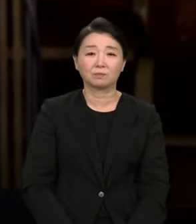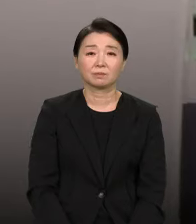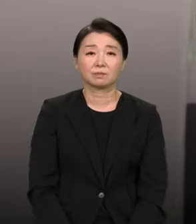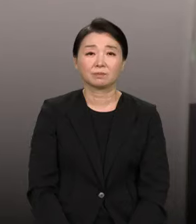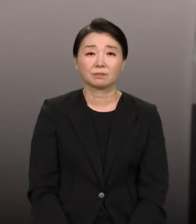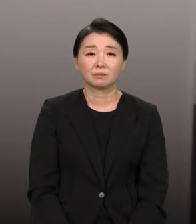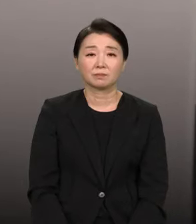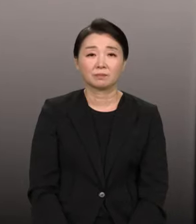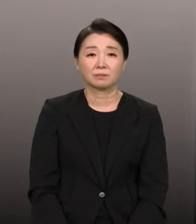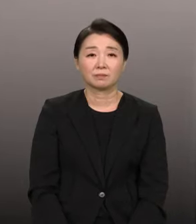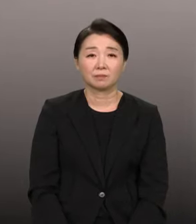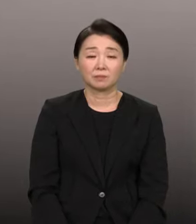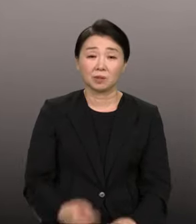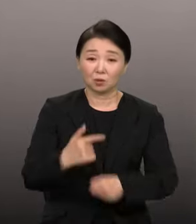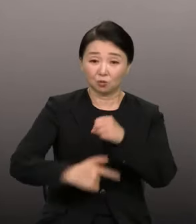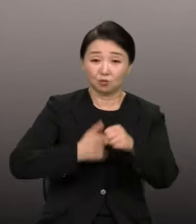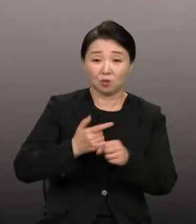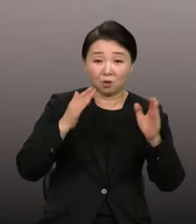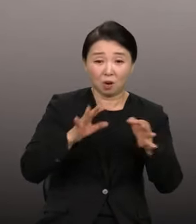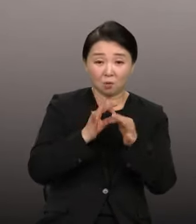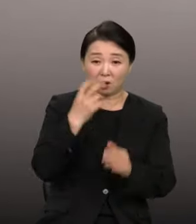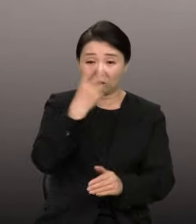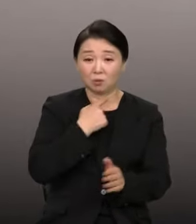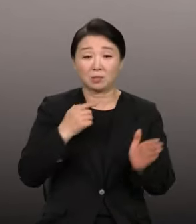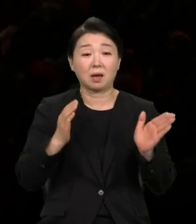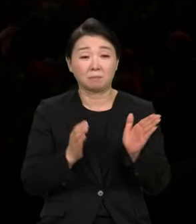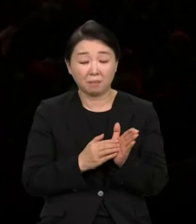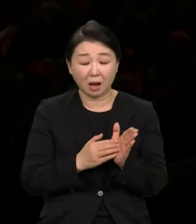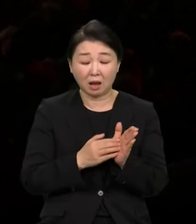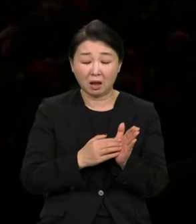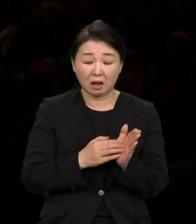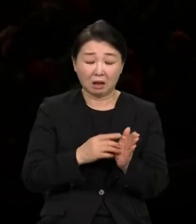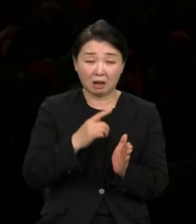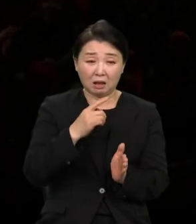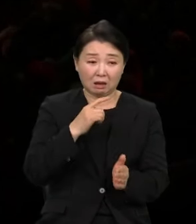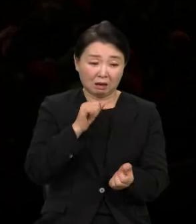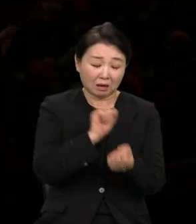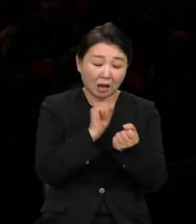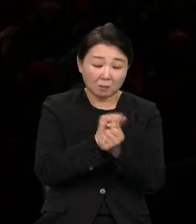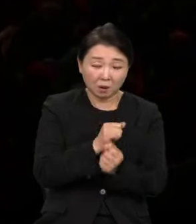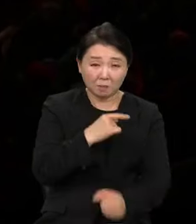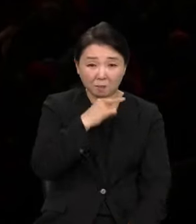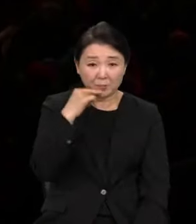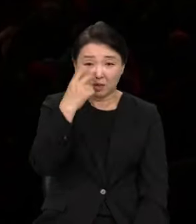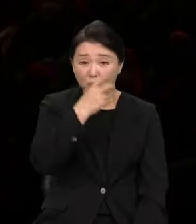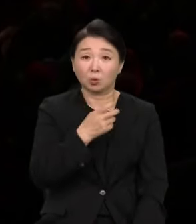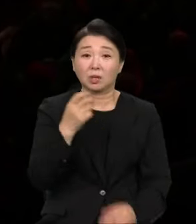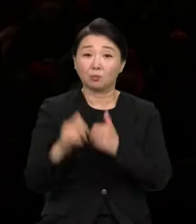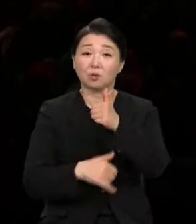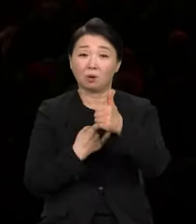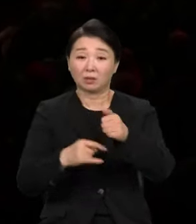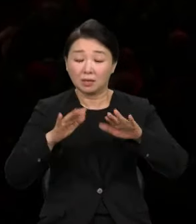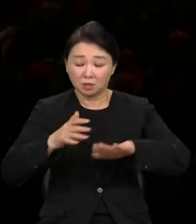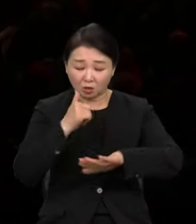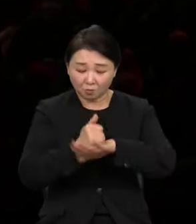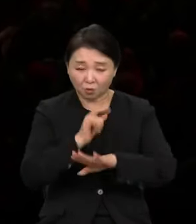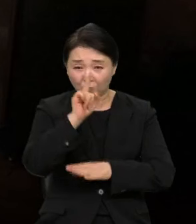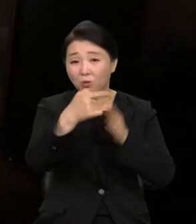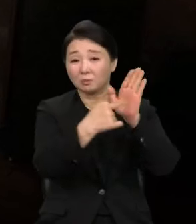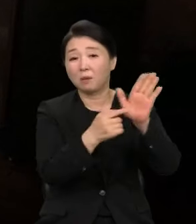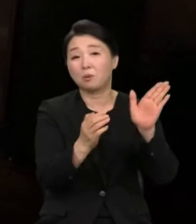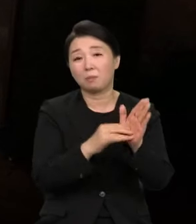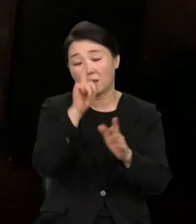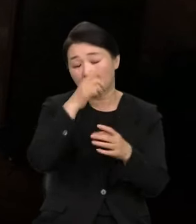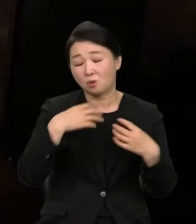조사됐습니다 지난 6년간 관조를 해 위원회는 현지시 20일 최종보고서를 발표하고